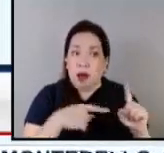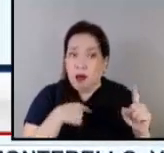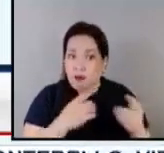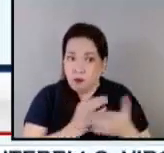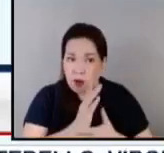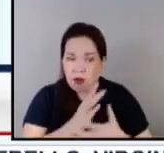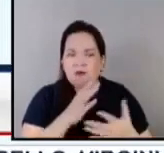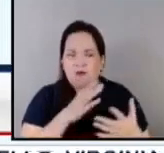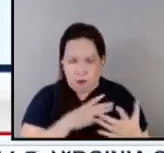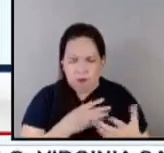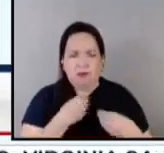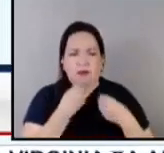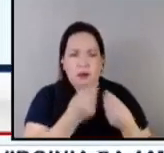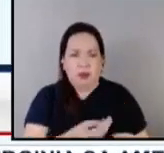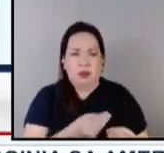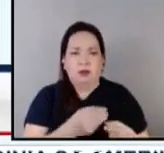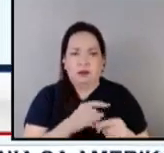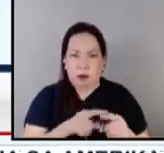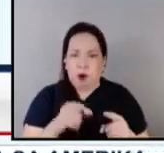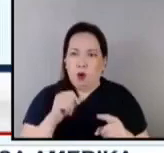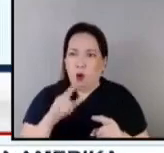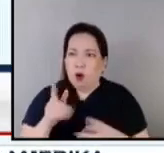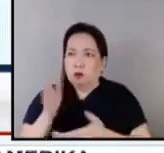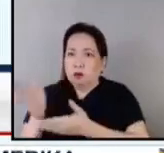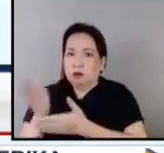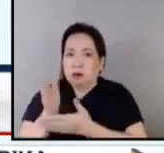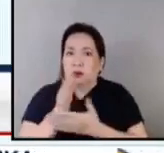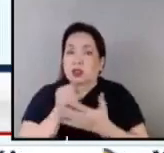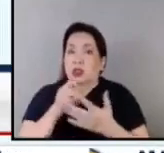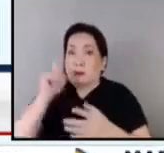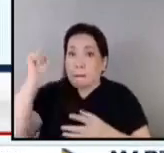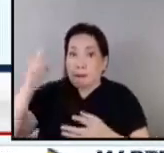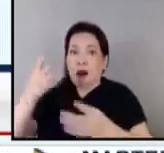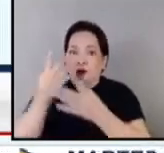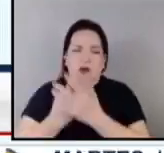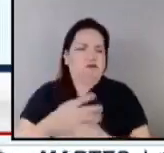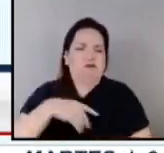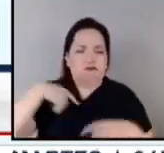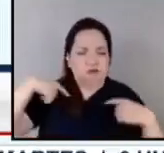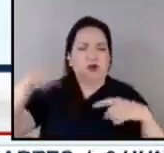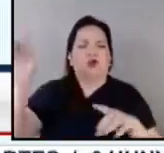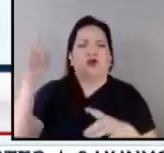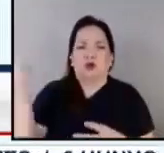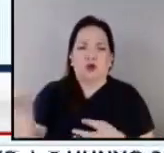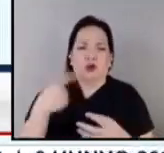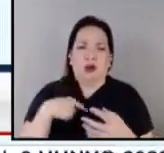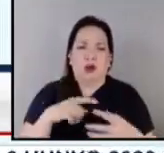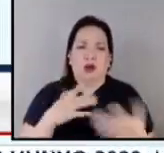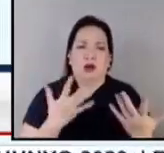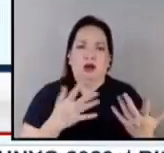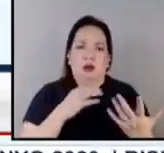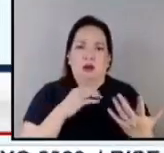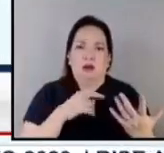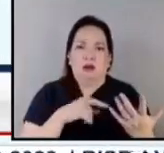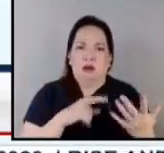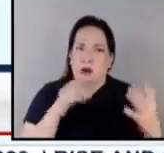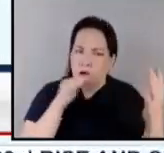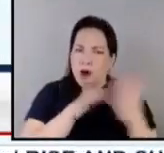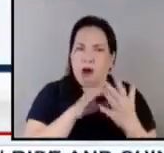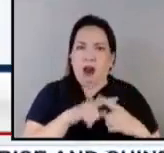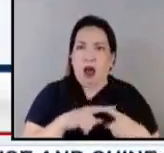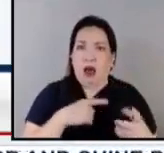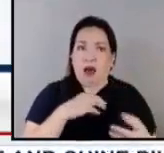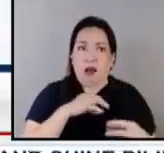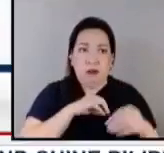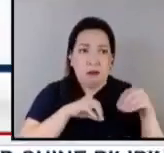our operations honestly. Kung dapat makulong, ikulong yan. Kung kasuhan-kasuhan yan, huwag yung pagkakaperahan. Otherwise, kayo rin ang malalagay sa